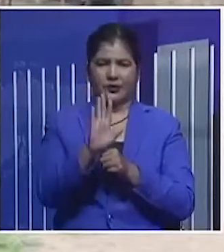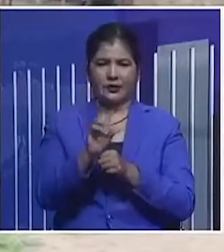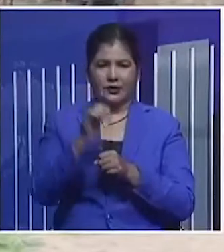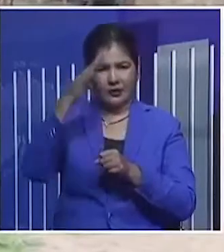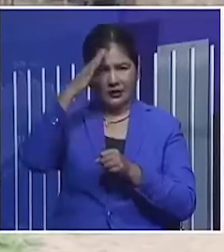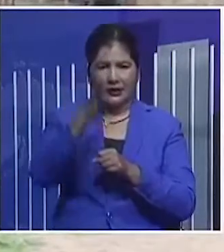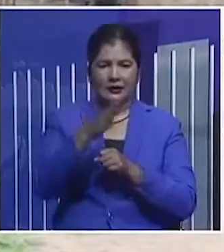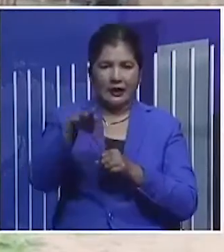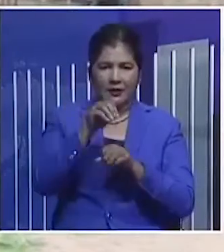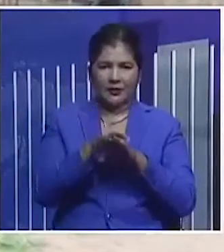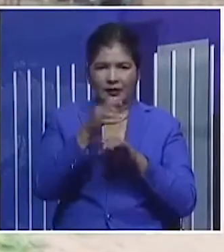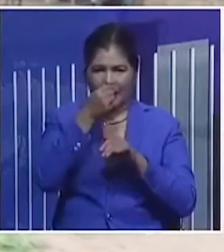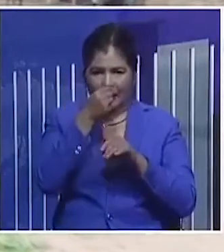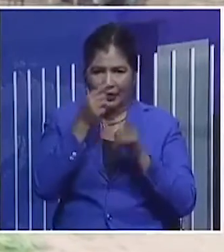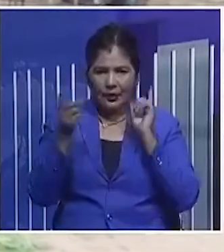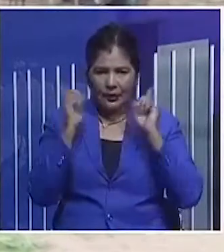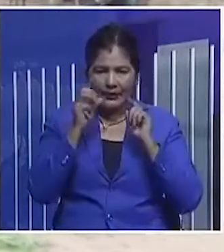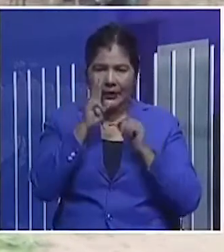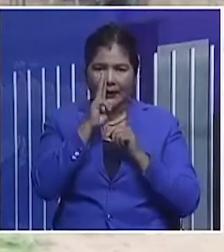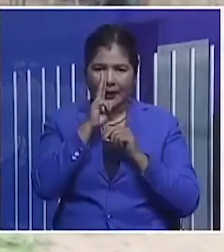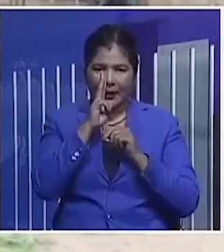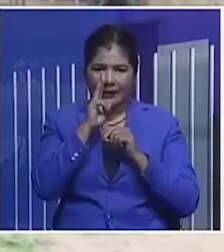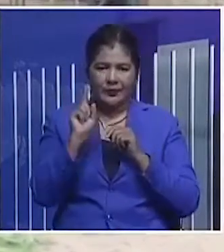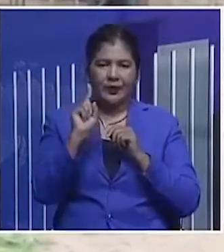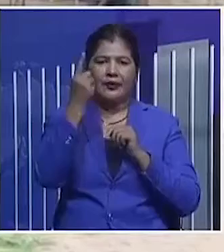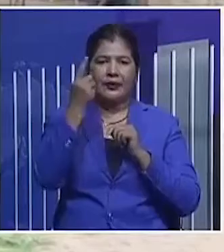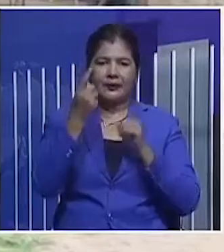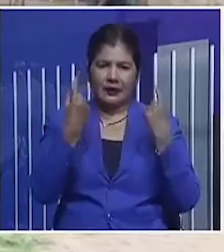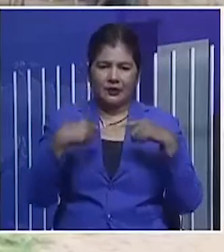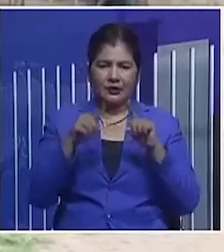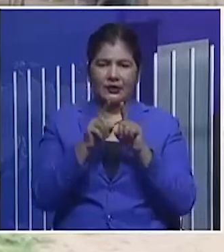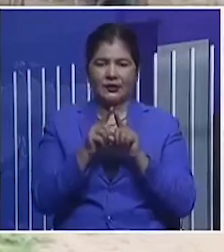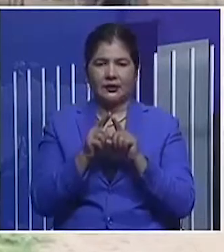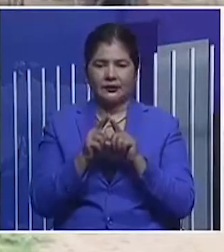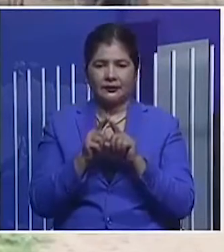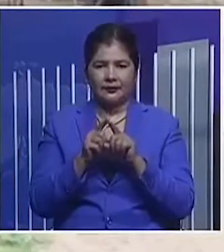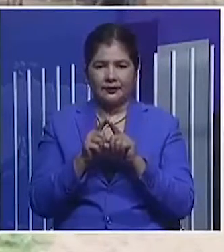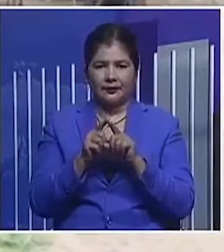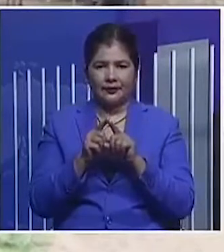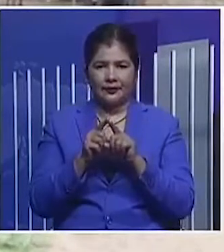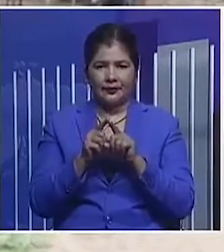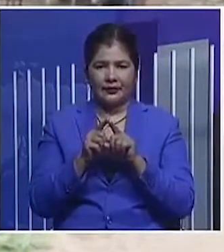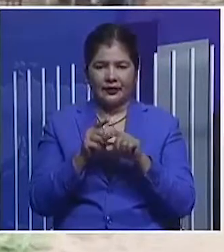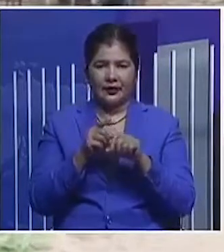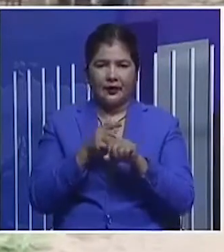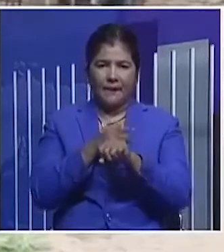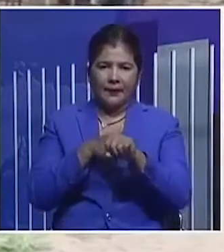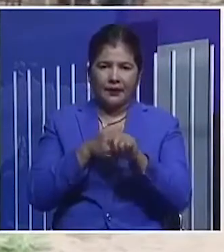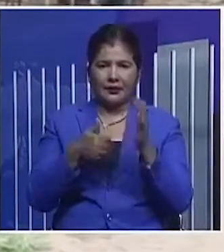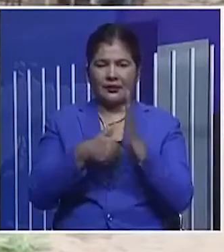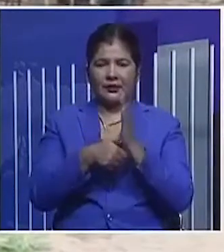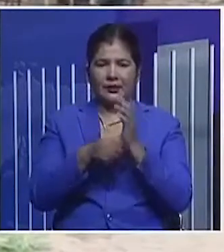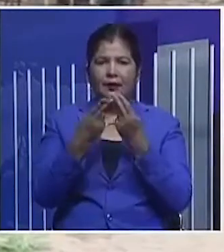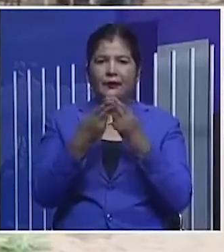हाम्रो आफ्नै गाउँपालिकामा प्राथमिक स्वास्थ्यमा यस्तो ल्याबको अनि